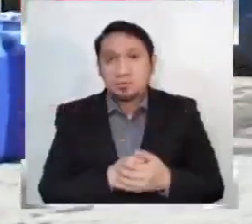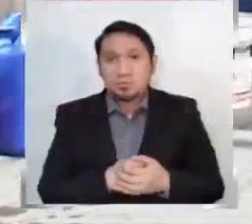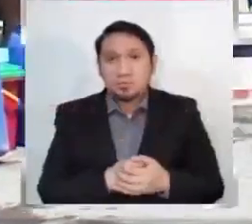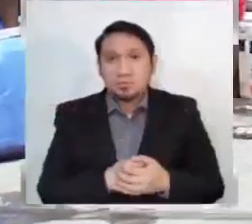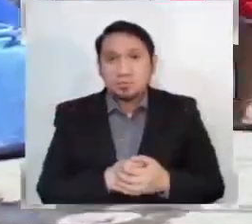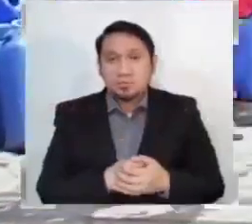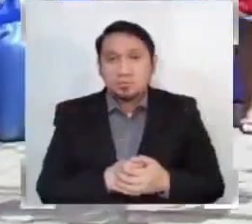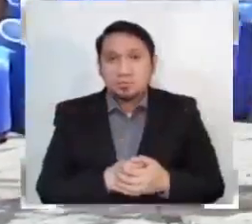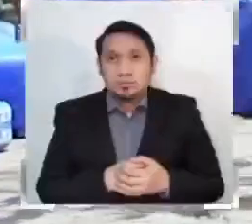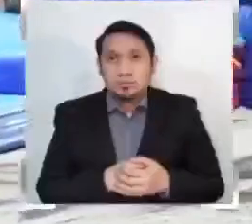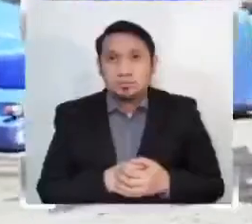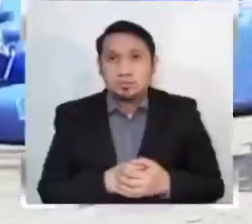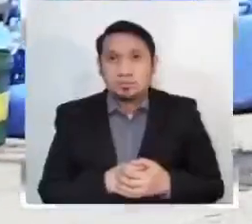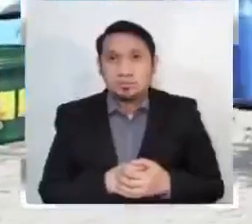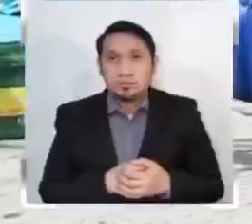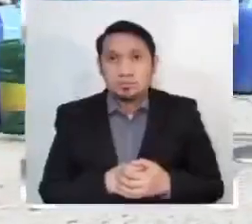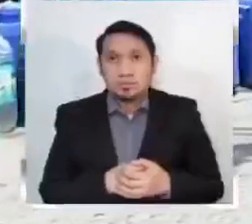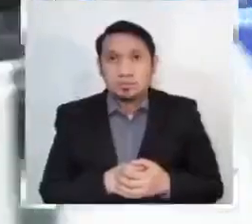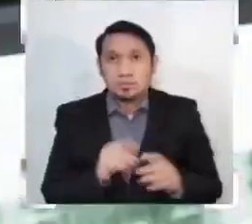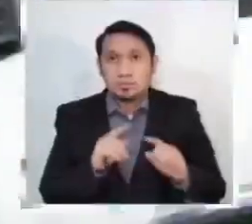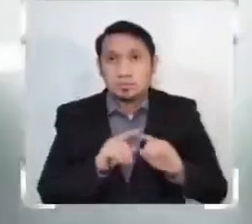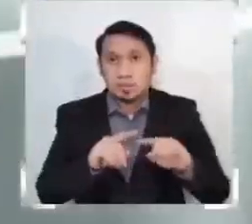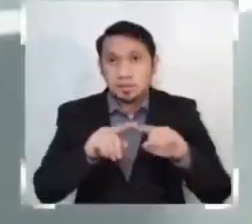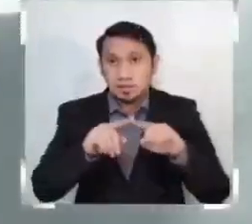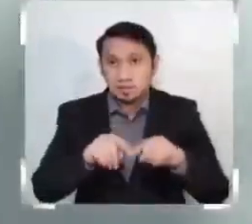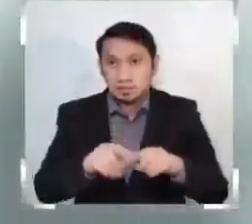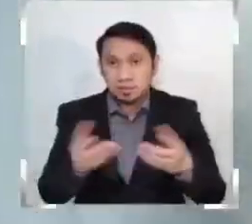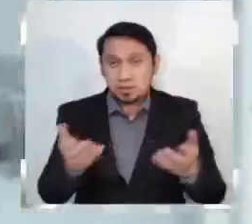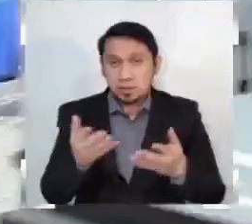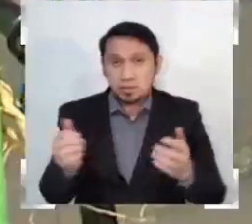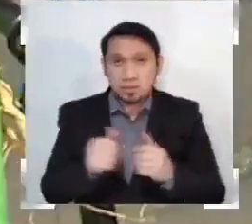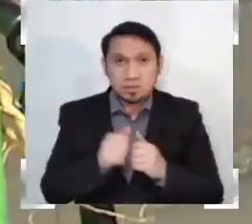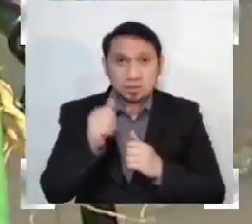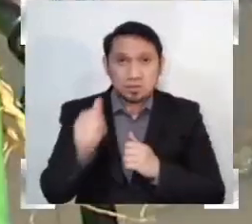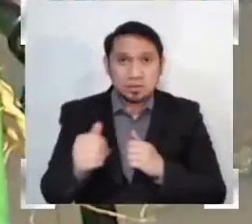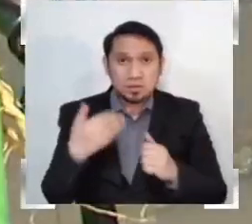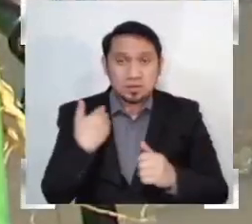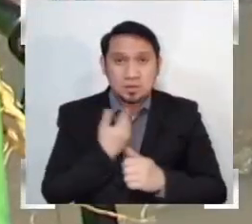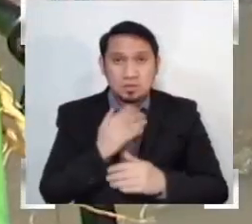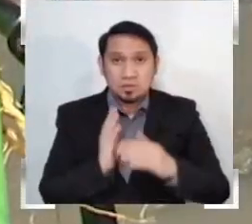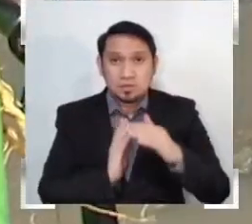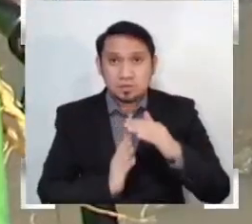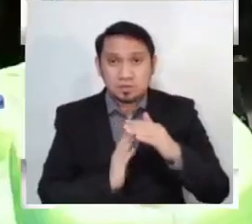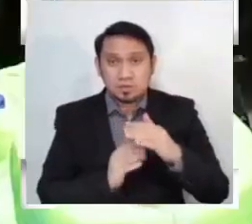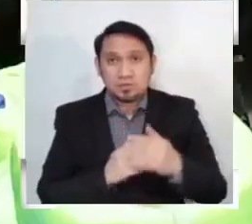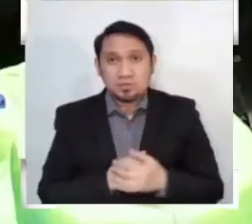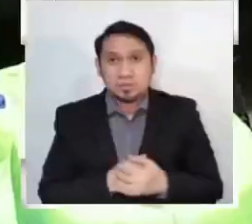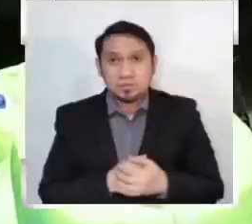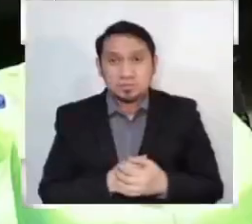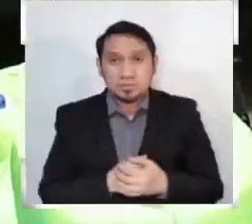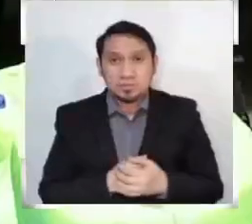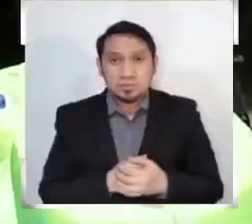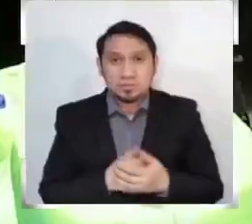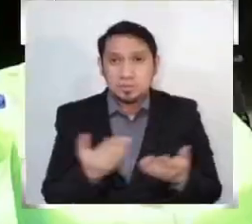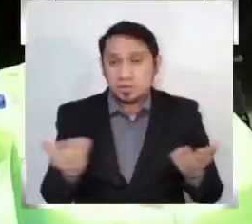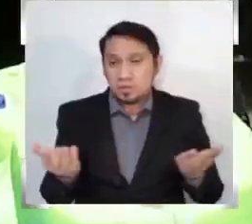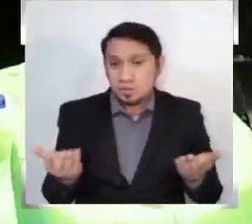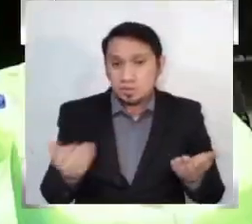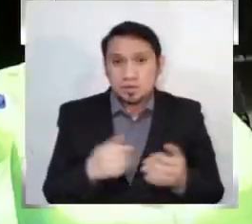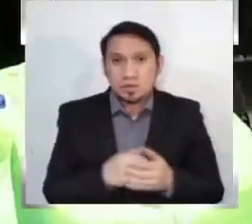Iba po siya, no? Depende kung ano po yung layo ng customer sa aming pumping station, kung ano yung kanilang elevation.